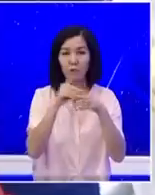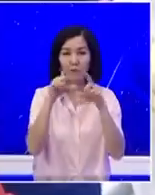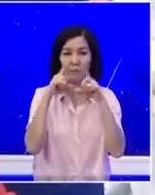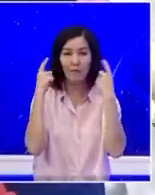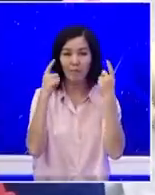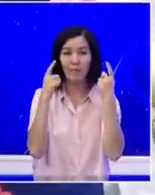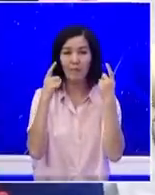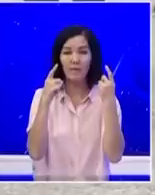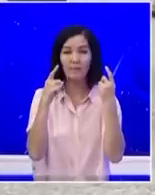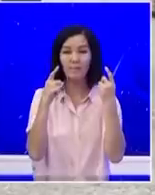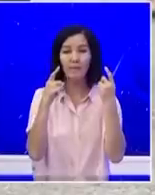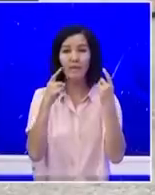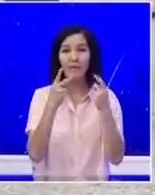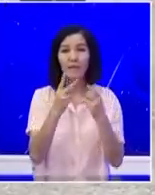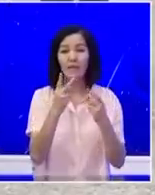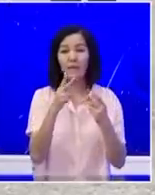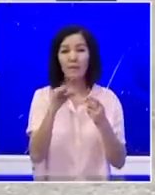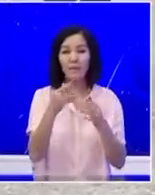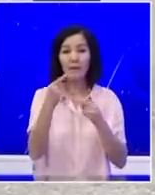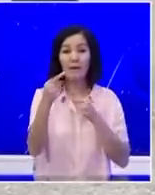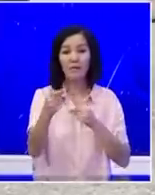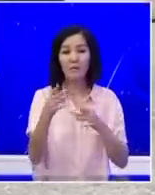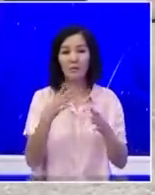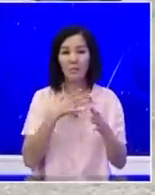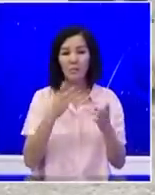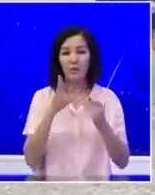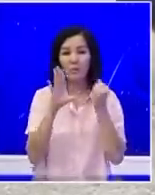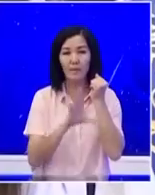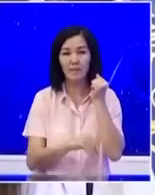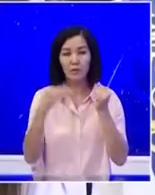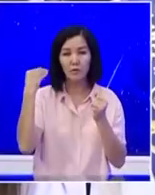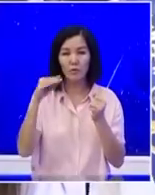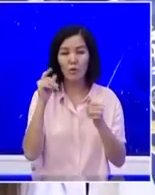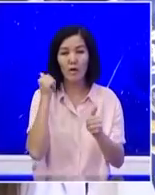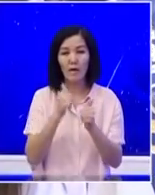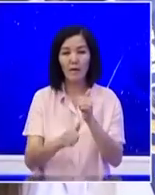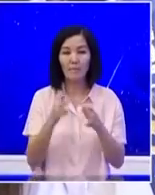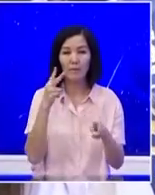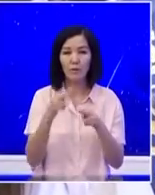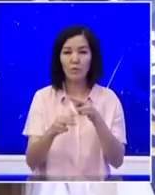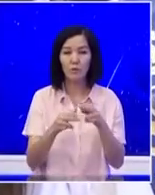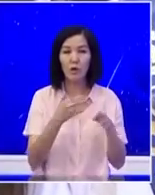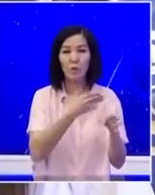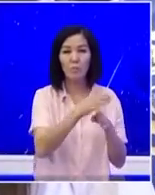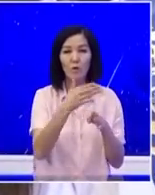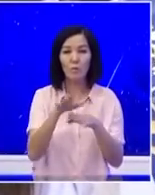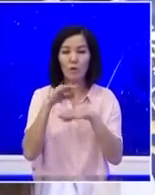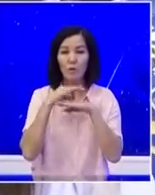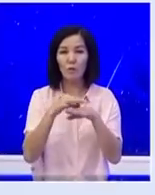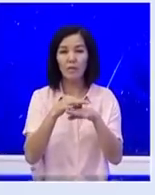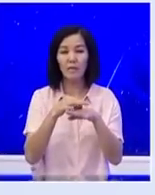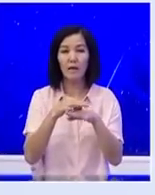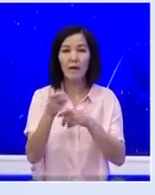киіп, сыныптастары арасында 2 метр қашықтықты сақтайды. Соңғы қоңырауды әр бітіруші сынып бөлек-бөлек өткізеді. Рәсімнен кейін